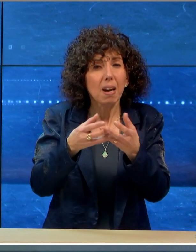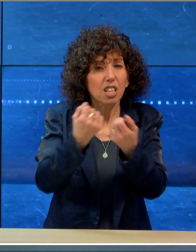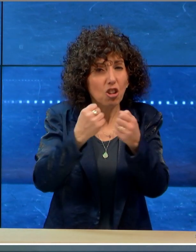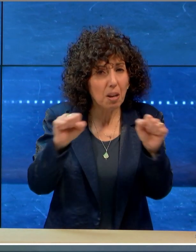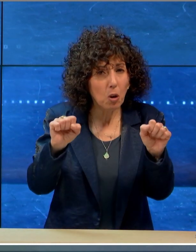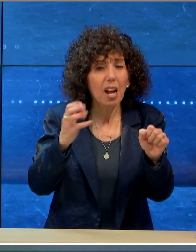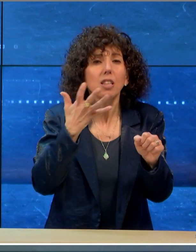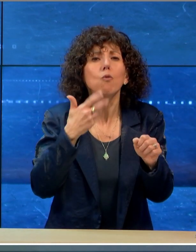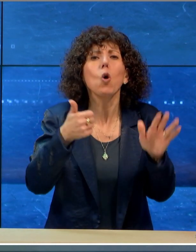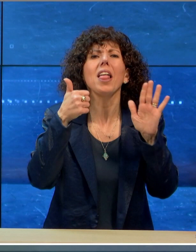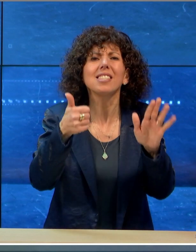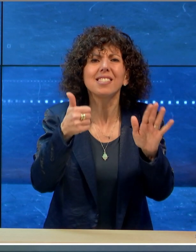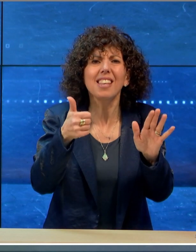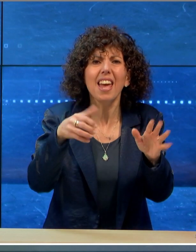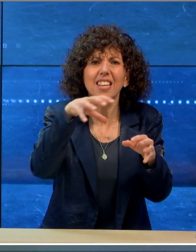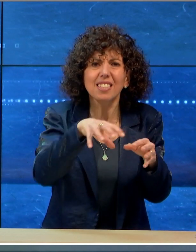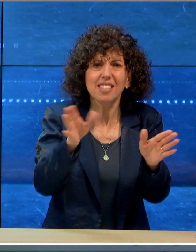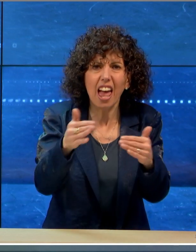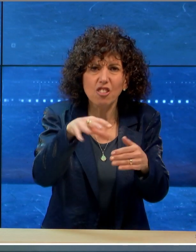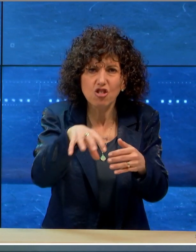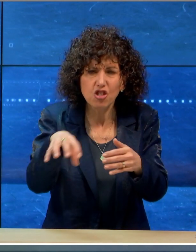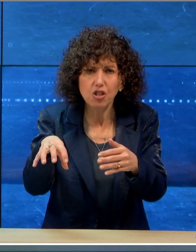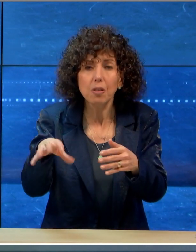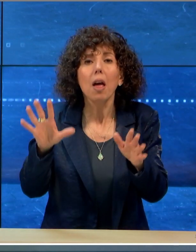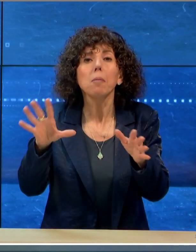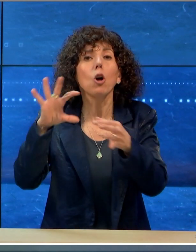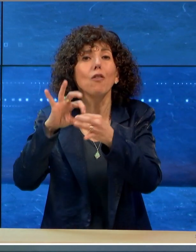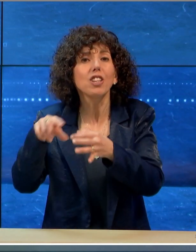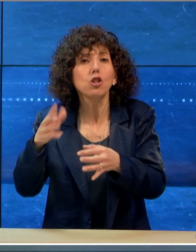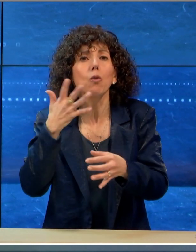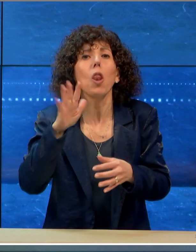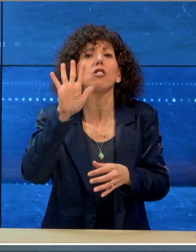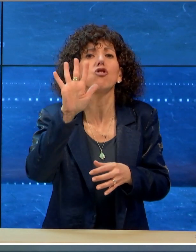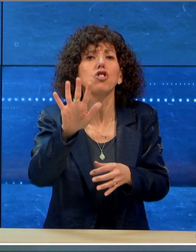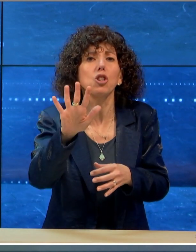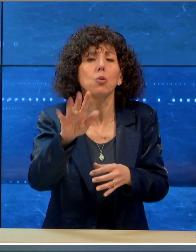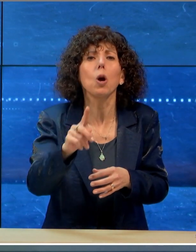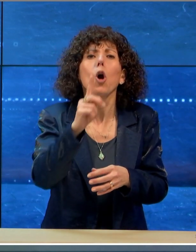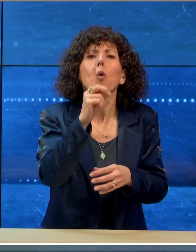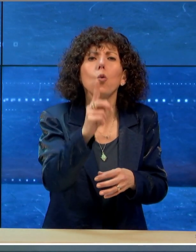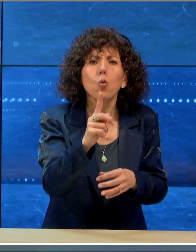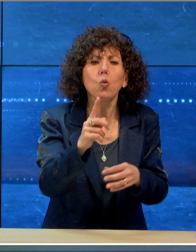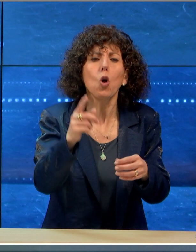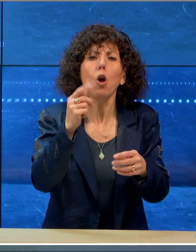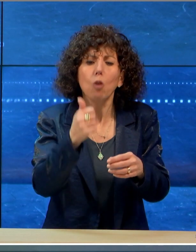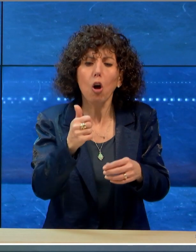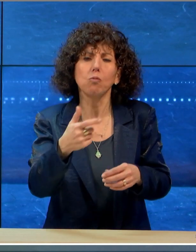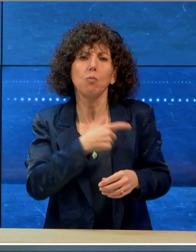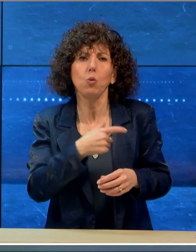per sei seggi la convenzione per 5 un per ogni